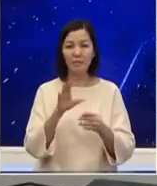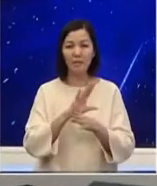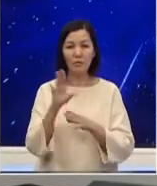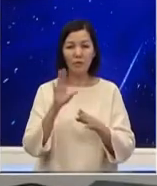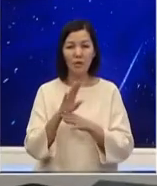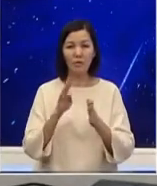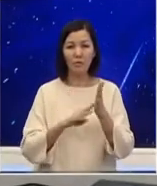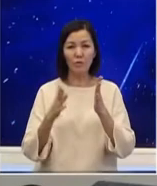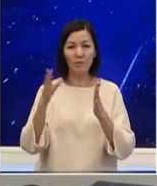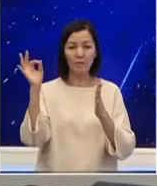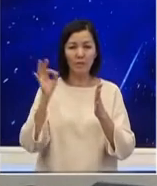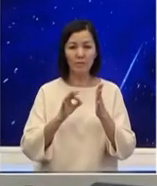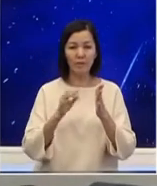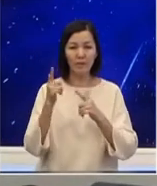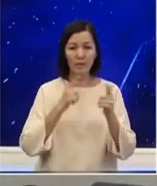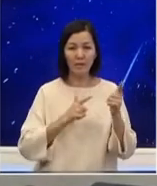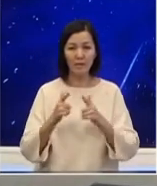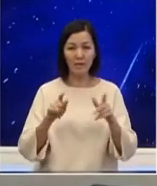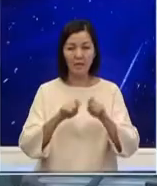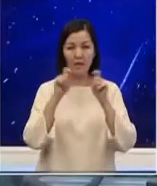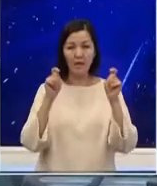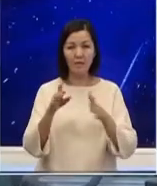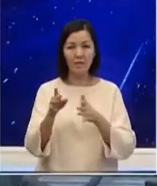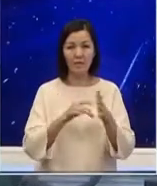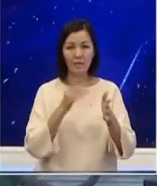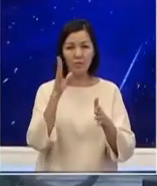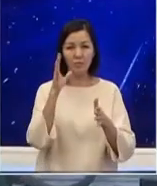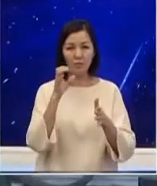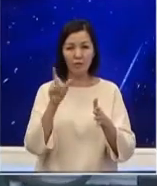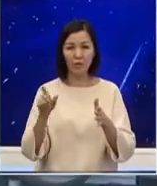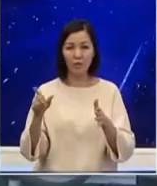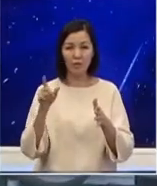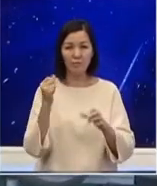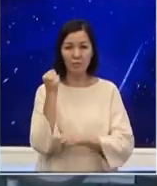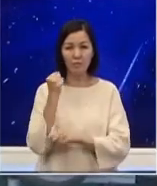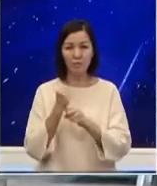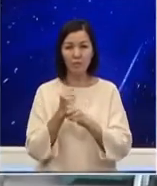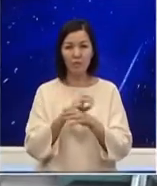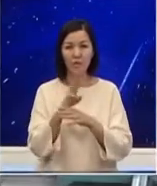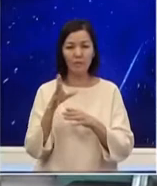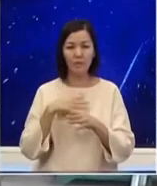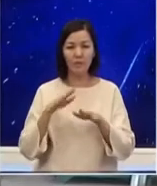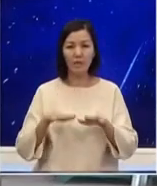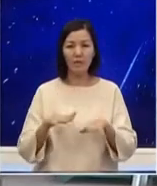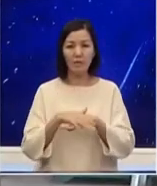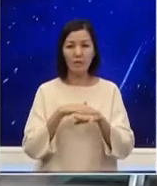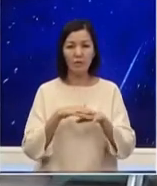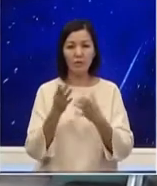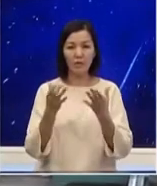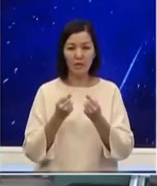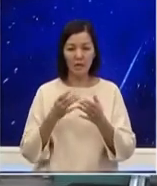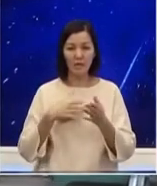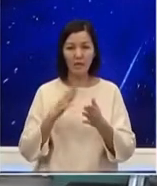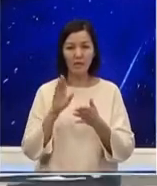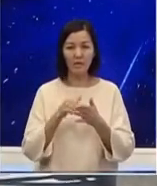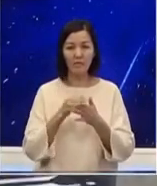зауыт 95% жұмыс істеуге дайын. Іске қосылса, бірден 500 адам жұмыспен қамтылмақ. Жұмысшылардың бәрі жергілікті тұрғындардан болады. Бас